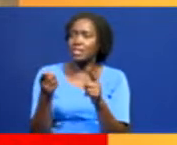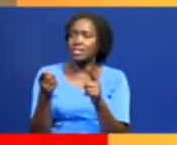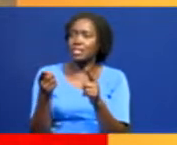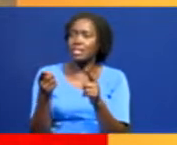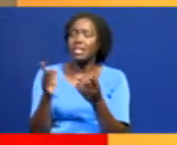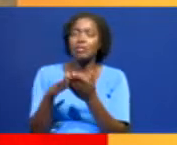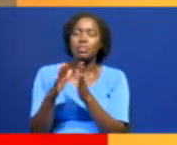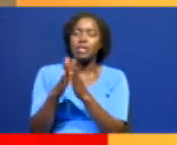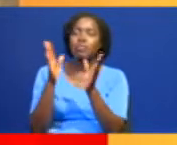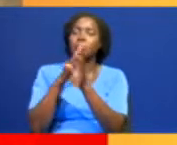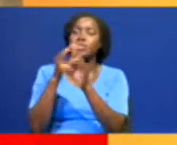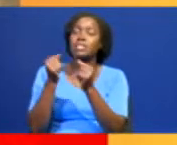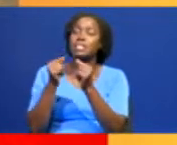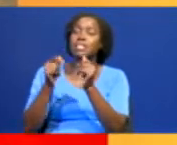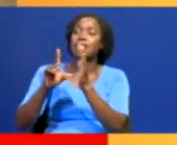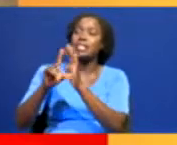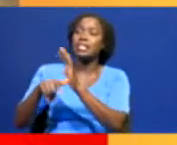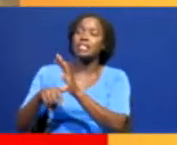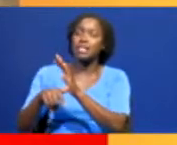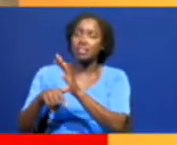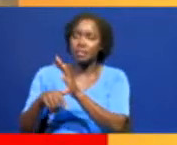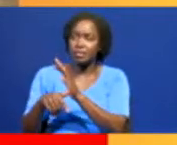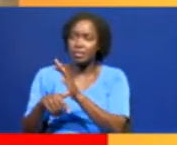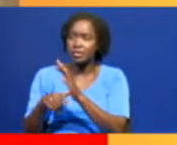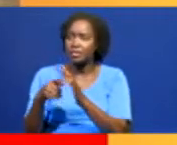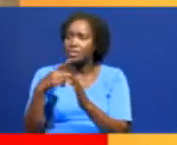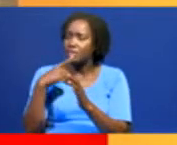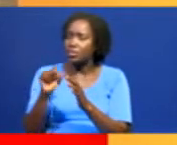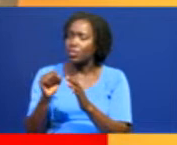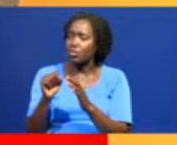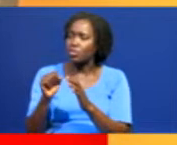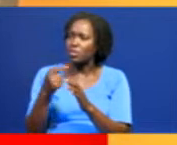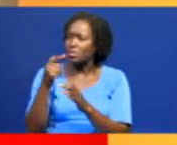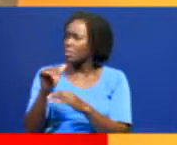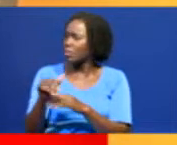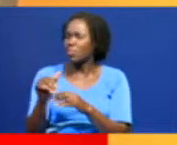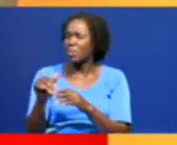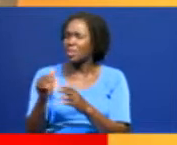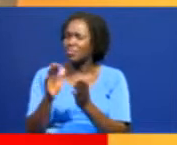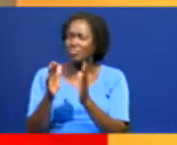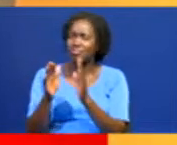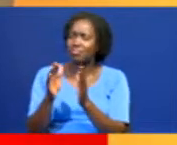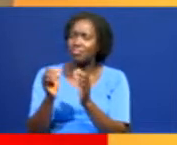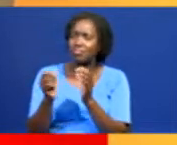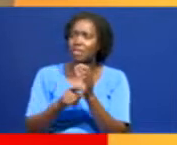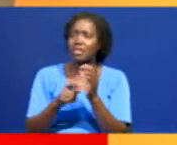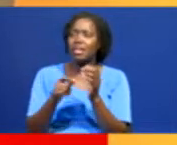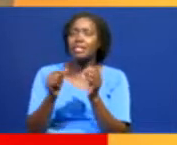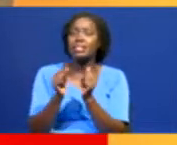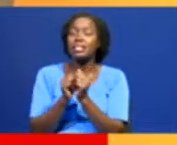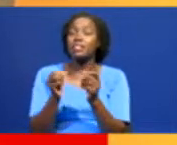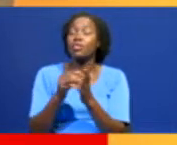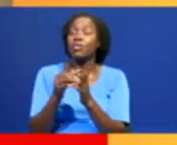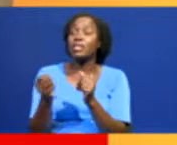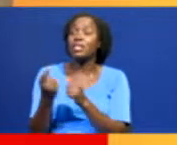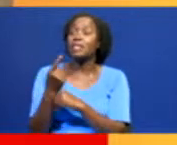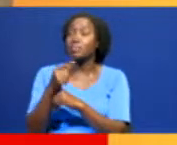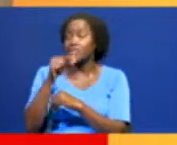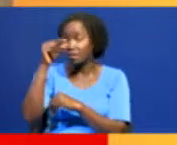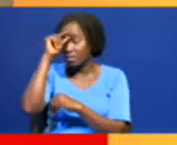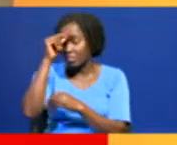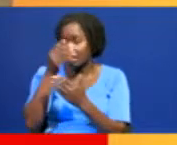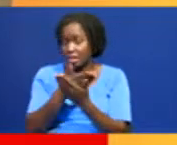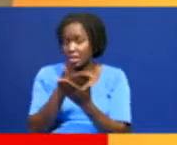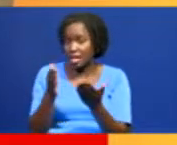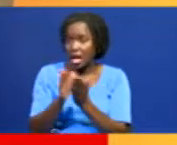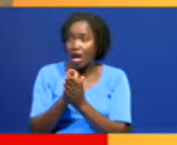kama mwezi mmoja baadaye. Kwa hivyo naweza sema mwezi 10-11 ambayo serikali hii imekuwa katika kiti. Kuna utendakazi ambao